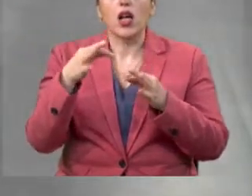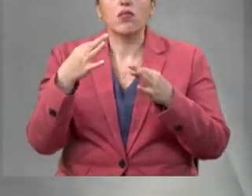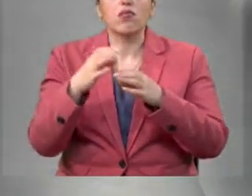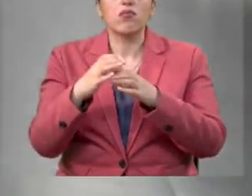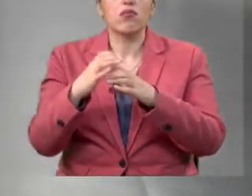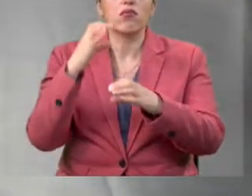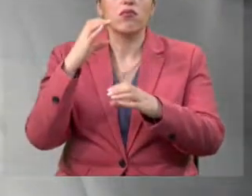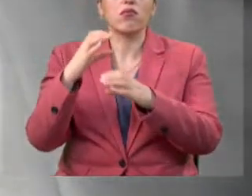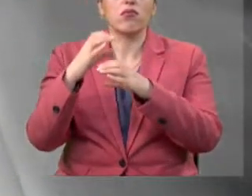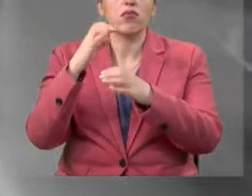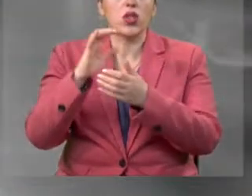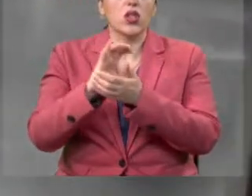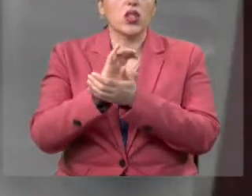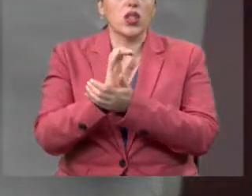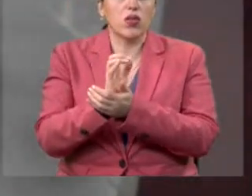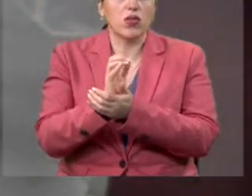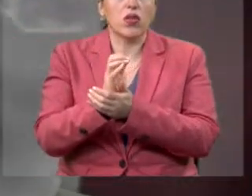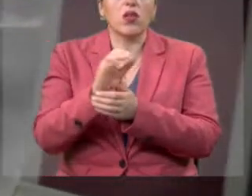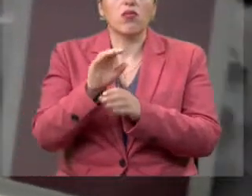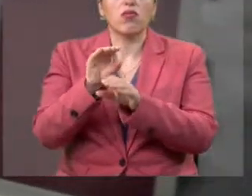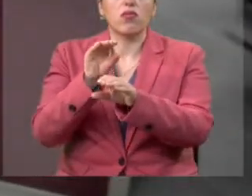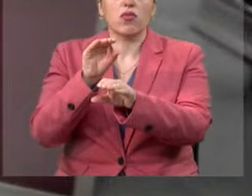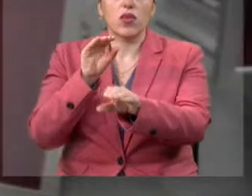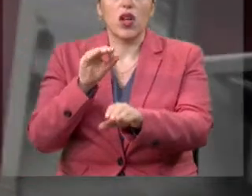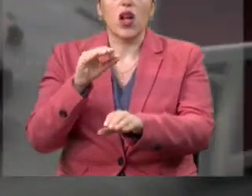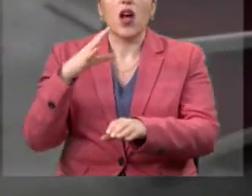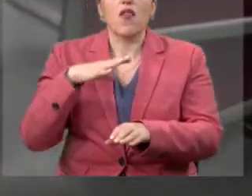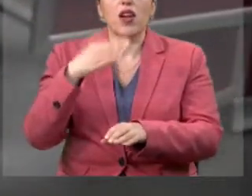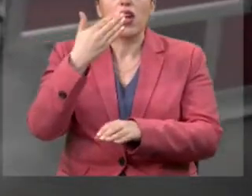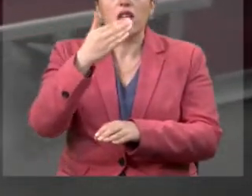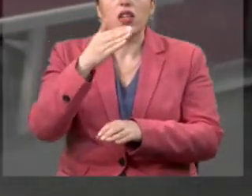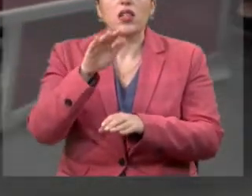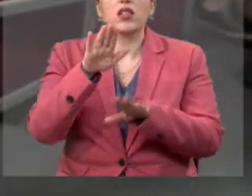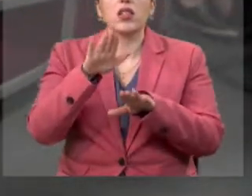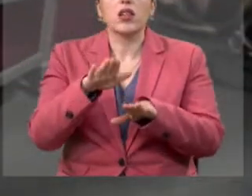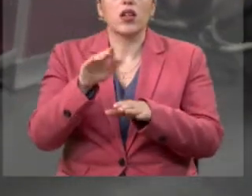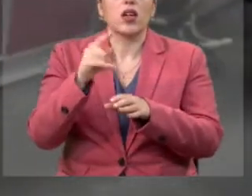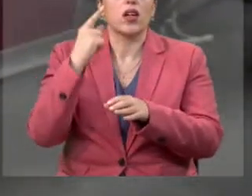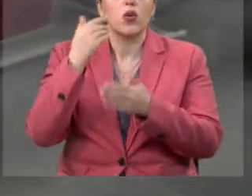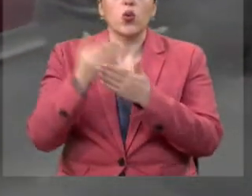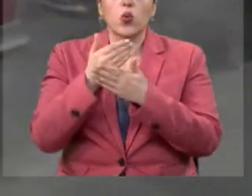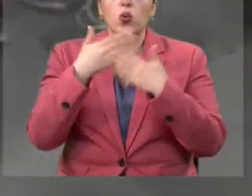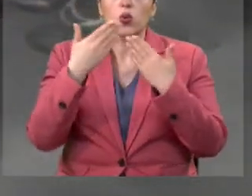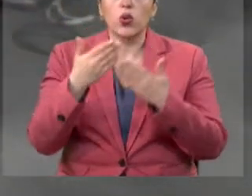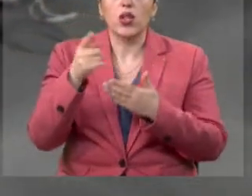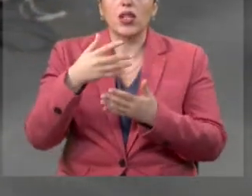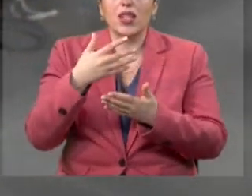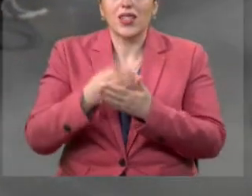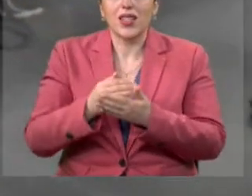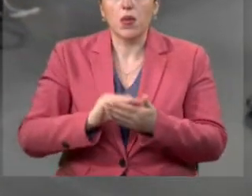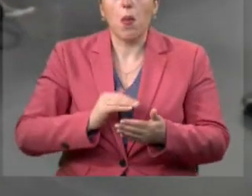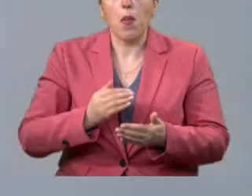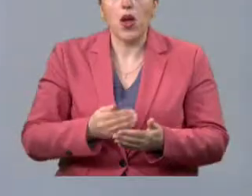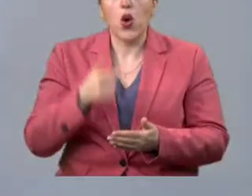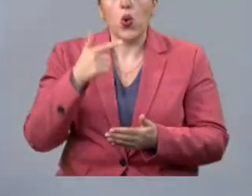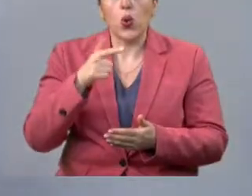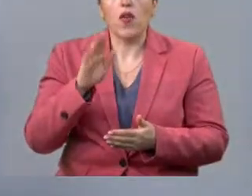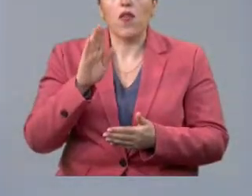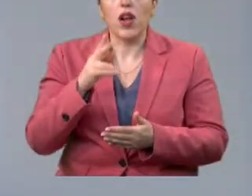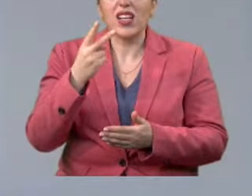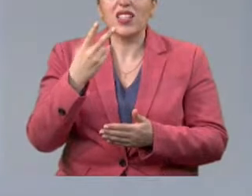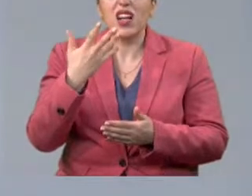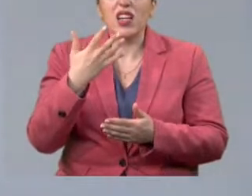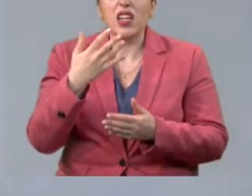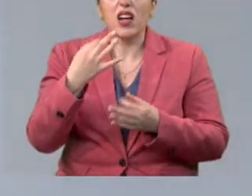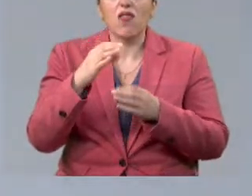բեռնատար մեքենաներ են խցանման մեջ, վրացական կողմից տվյալներ չունեն։ Բեռնափոխադրող ընկերության սեփականատեր Գուրգեն Վանեցյանը 25 բեռնատար